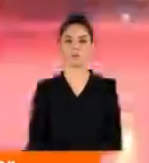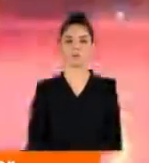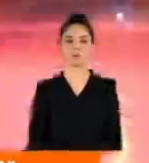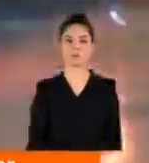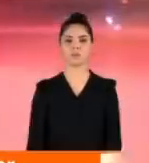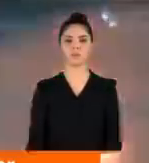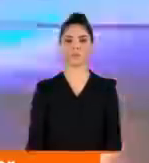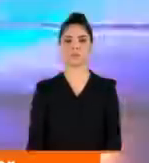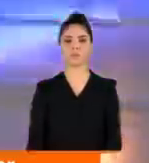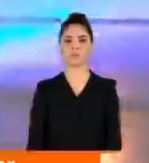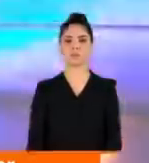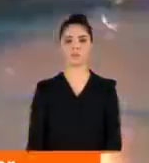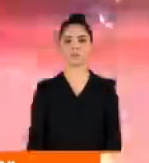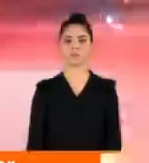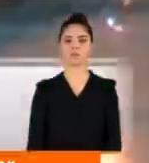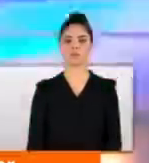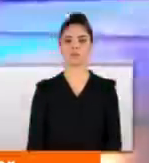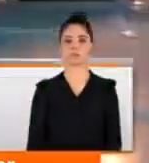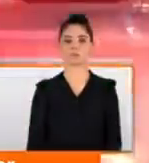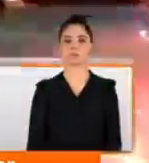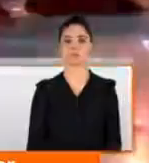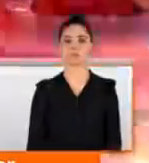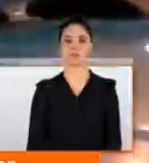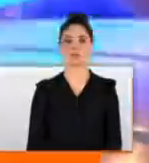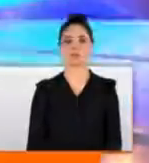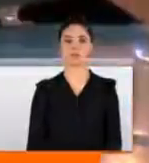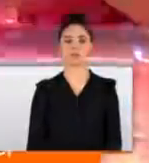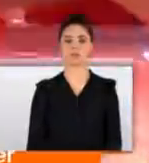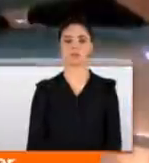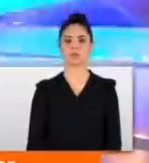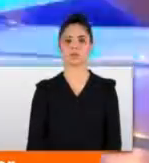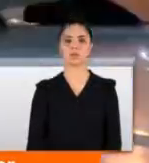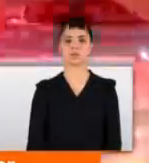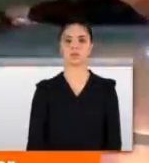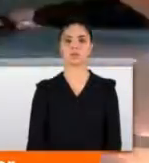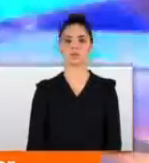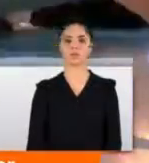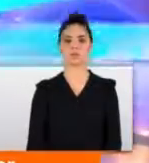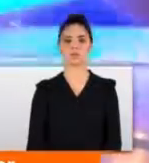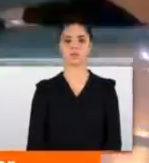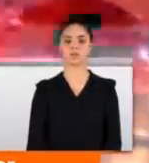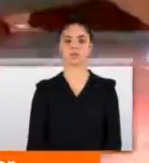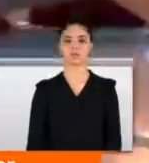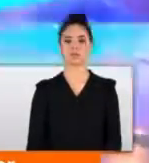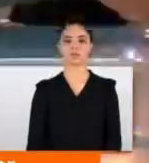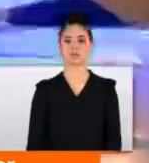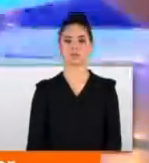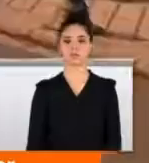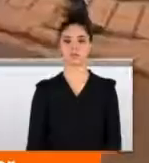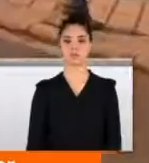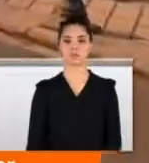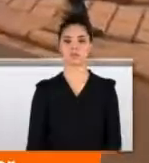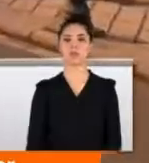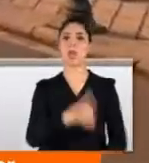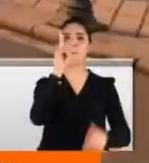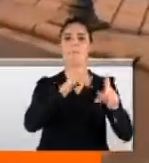Milli vatandaşlarımız saat 21 itibariyle sokağa çıkmak kısıtlaması başlamıştı. Lütfen evlerimize geçelim.